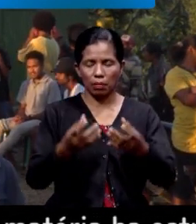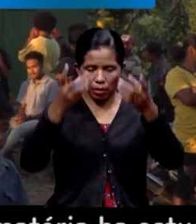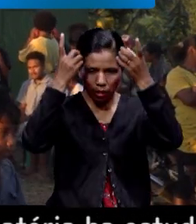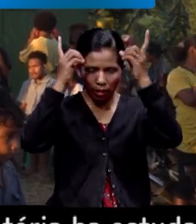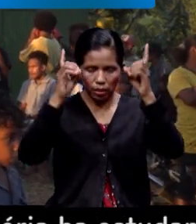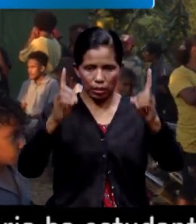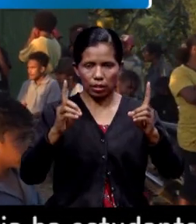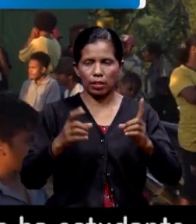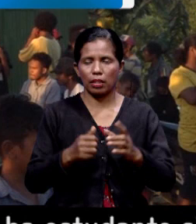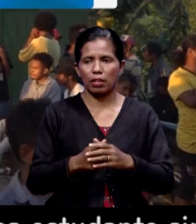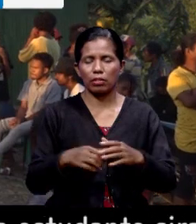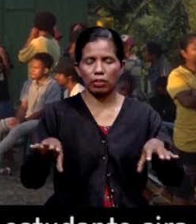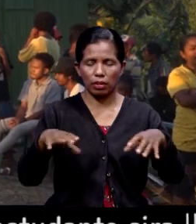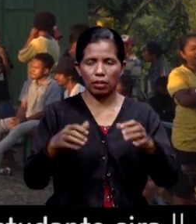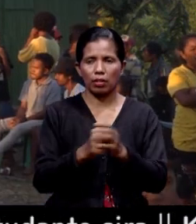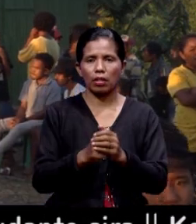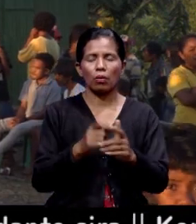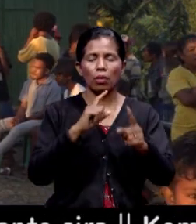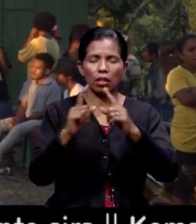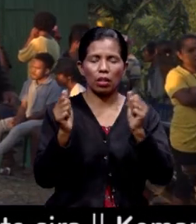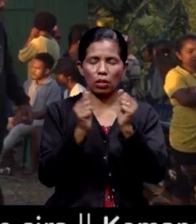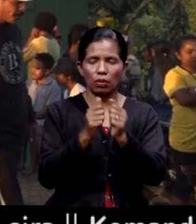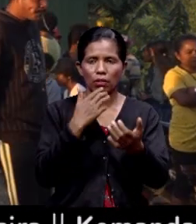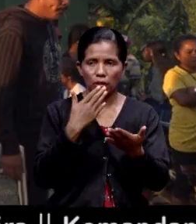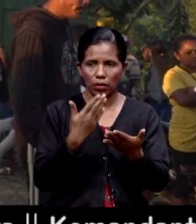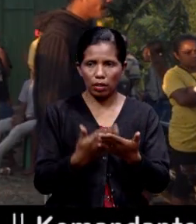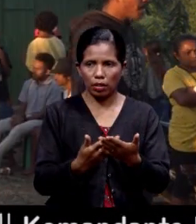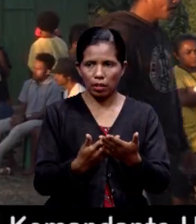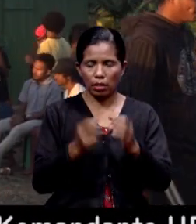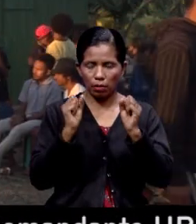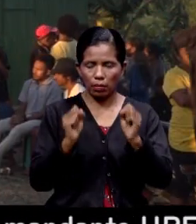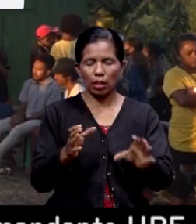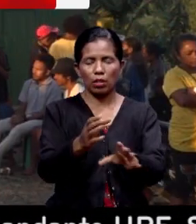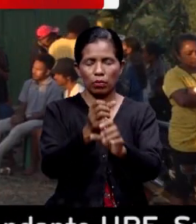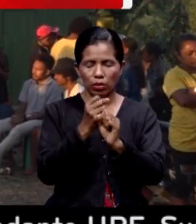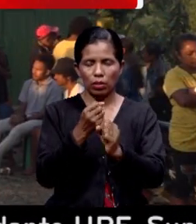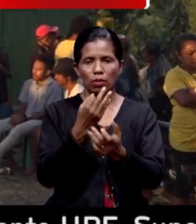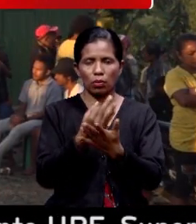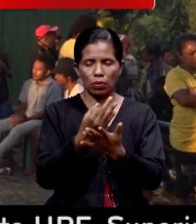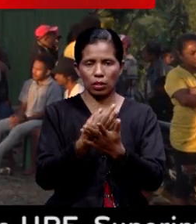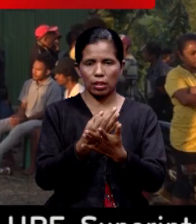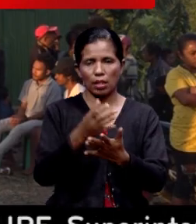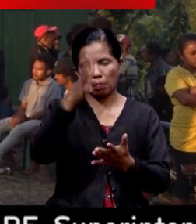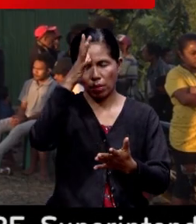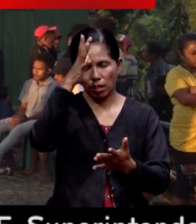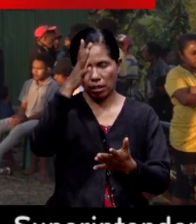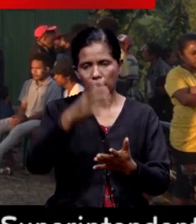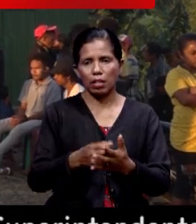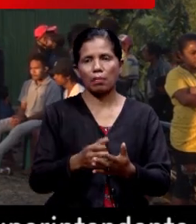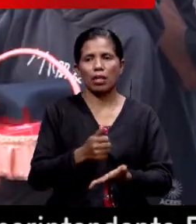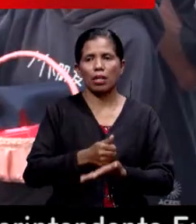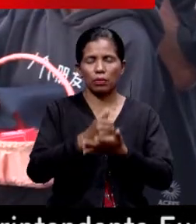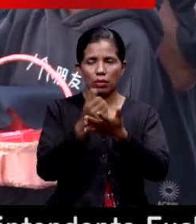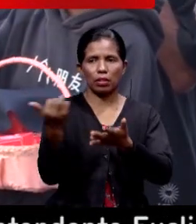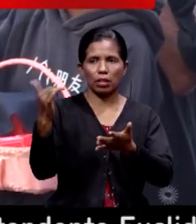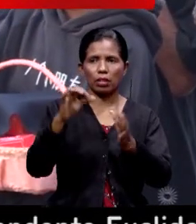iha coordenação ida dia para atu bele aproveita, ne ama ne beneficiário, né, ba sustenta sira ne